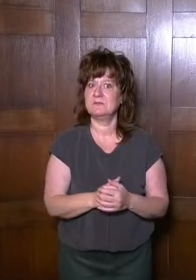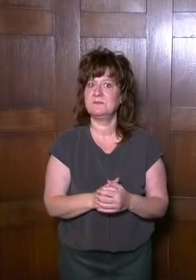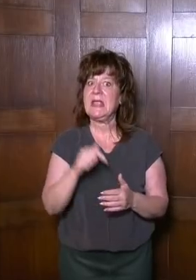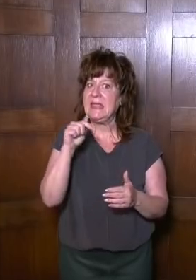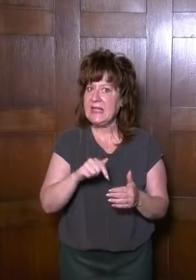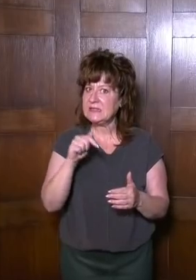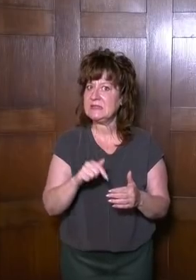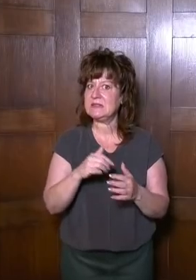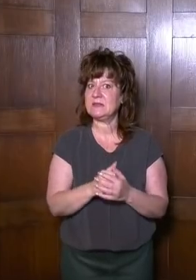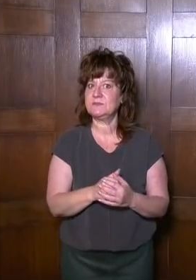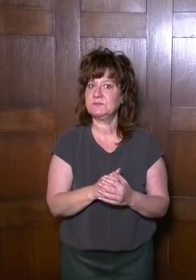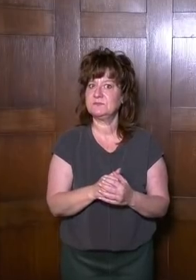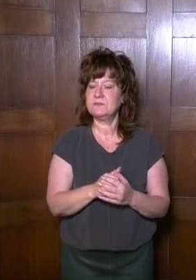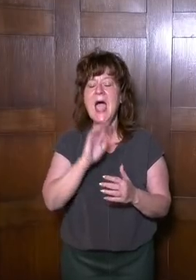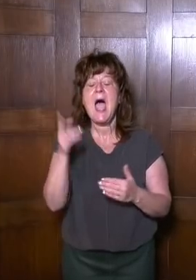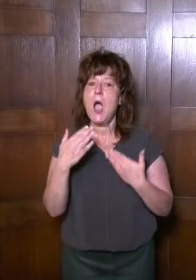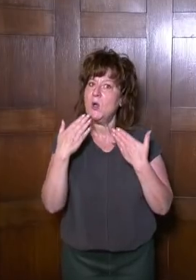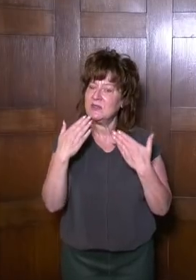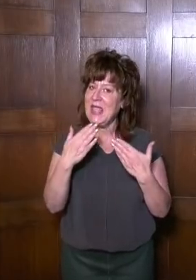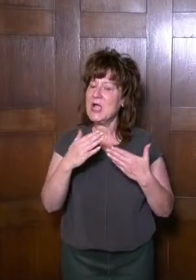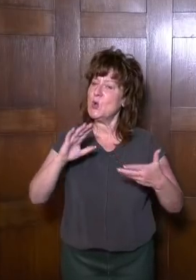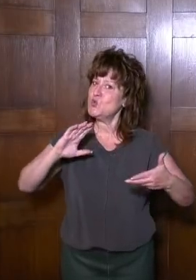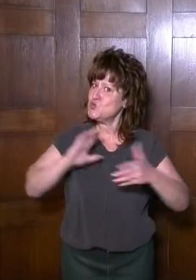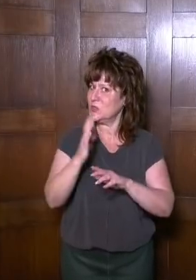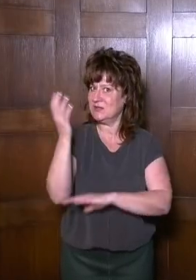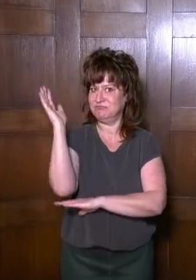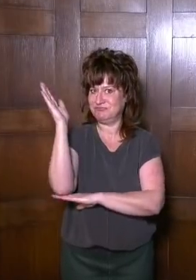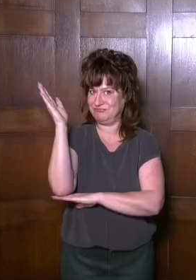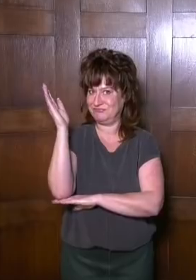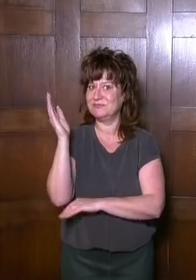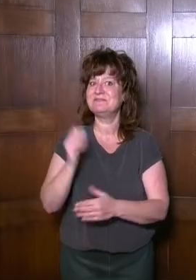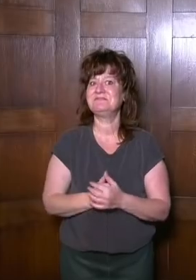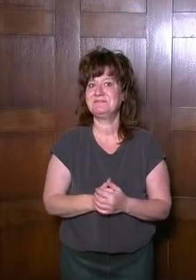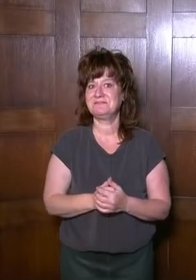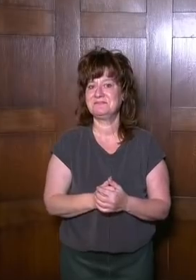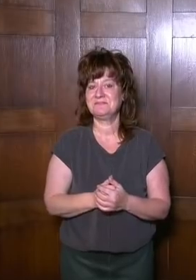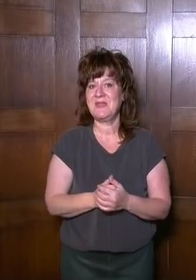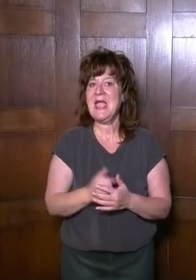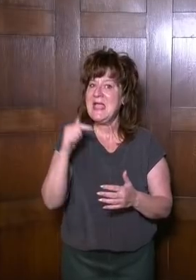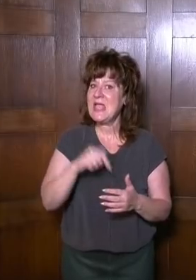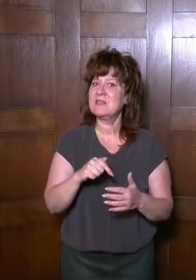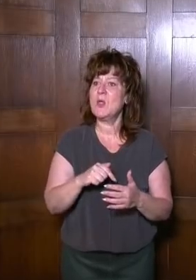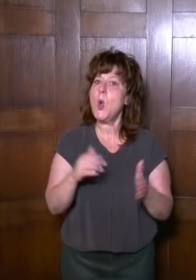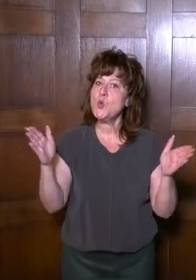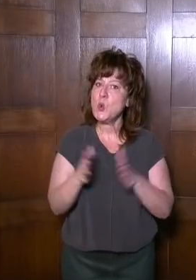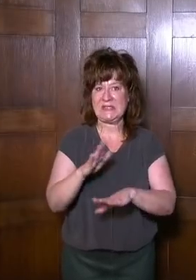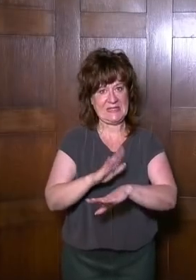jetzt... Danke auch für die kurze und präzise Vorstellung. Wir würden jetzt uns einfach mal eine gewisse Zeit